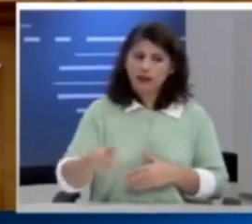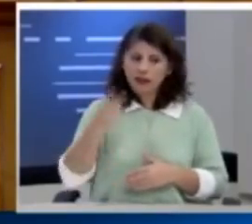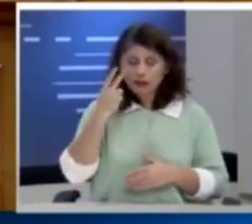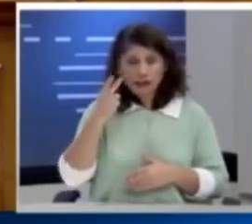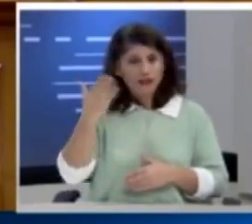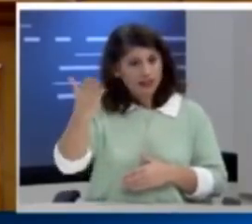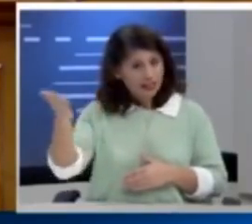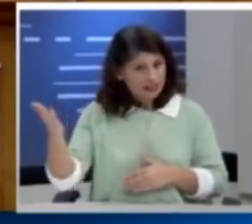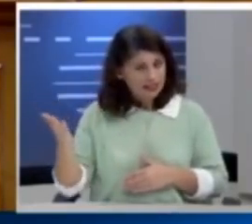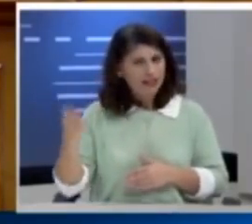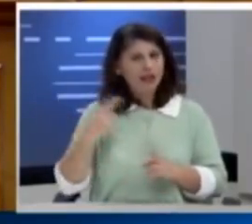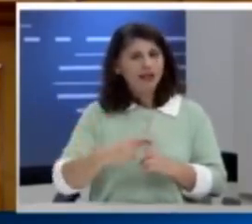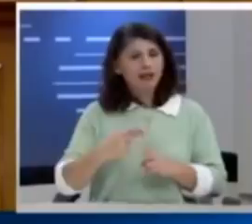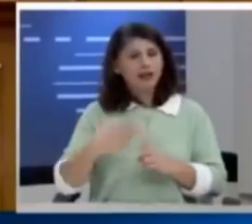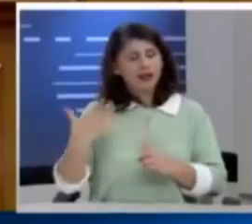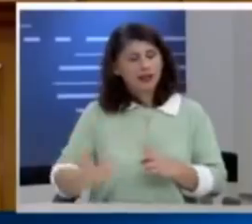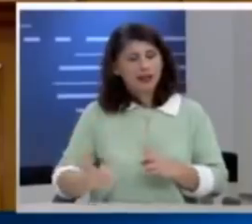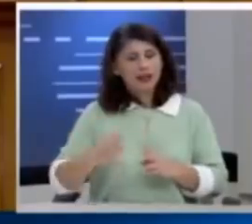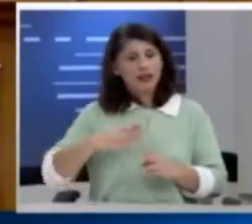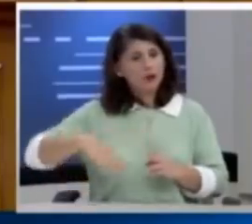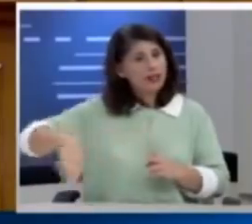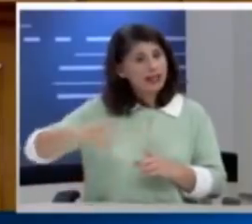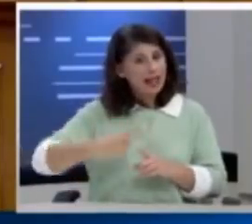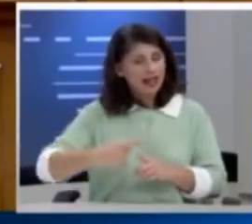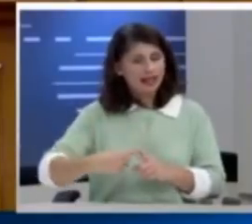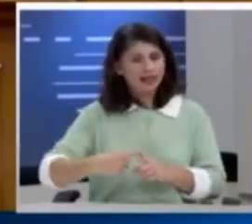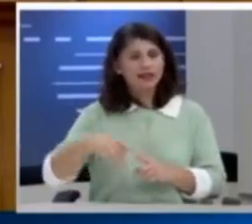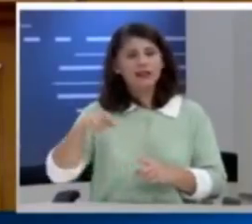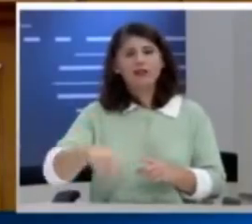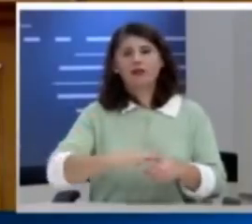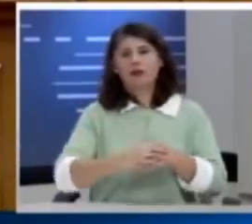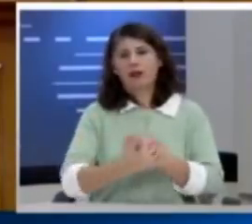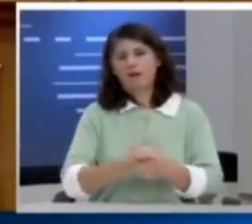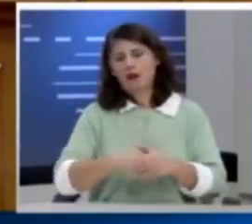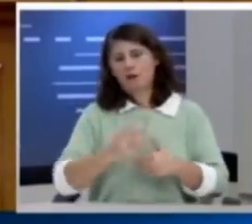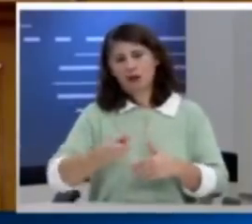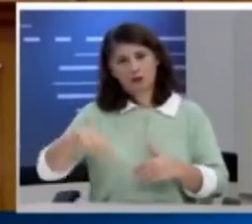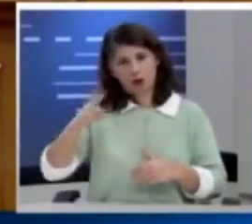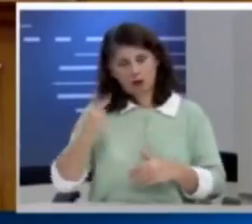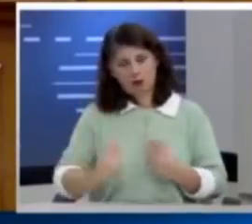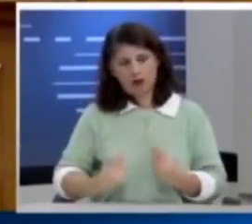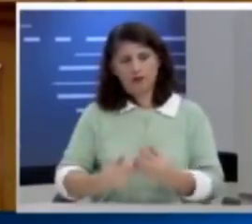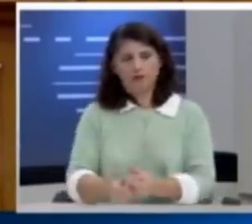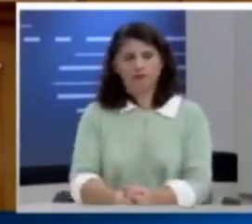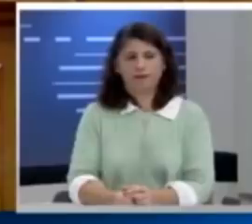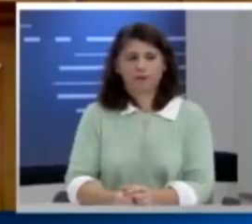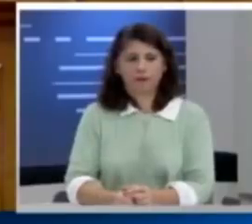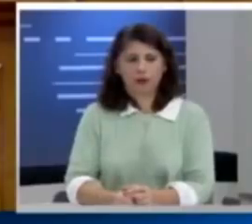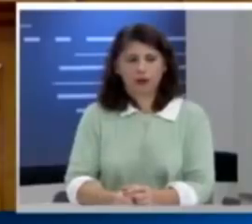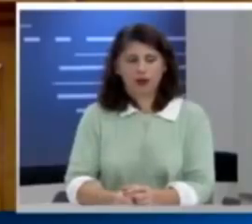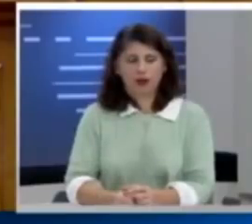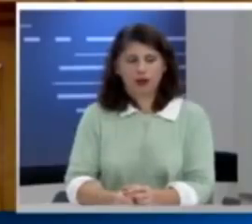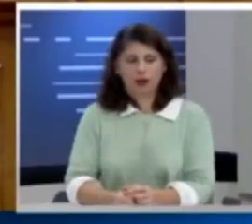βρείτε κι εσείς, αλλά κυρίως θα τα βρει ο ελληνικός λαός και γι' αυτό νοιαζόμαστε πρώτα απ' όλα. Κυρίες και